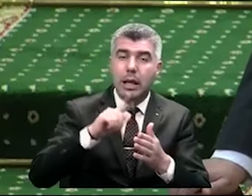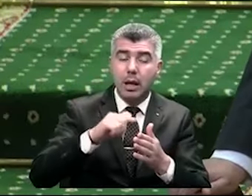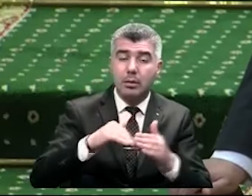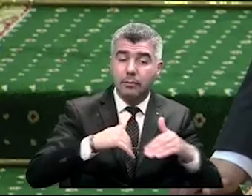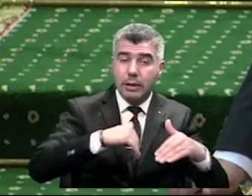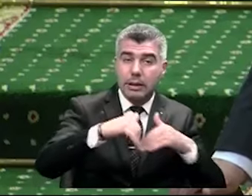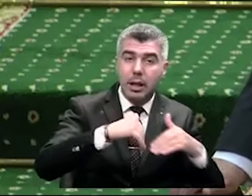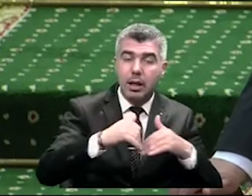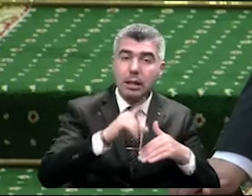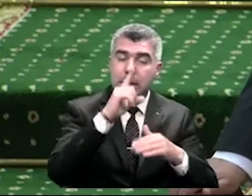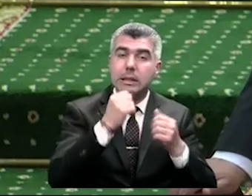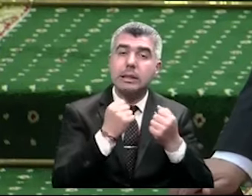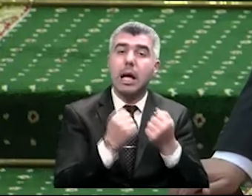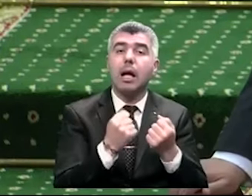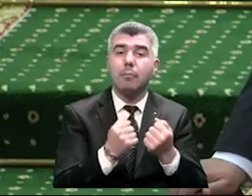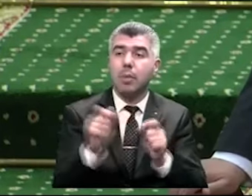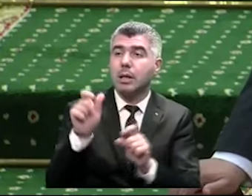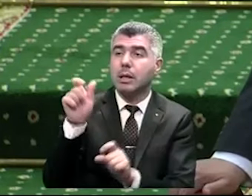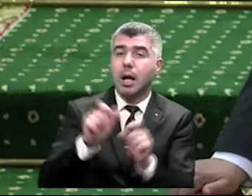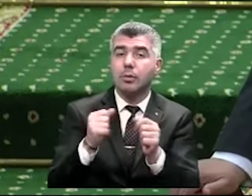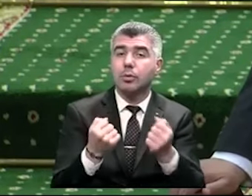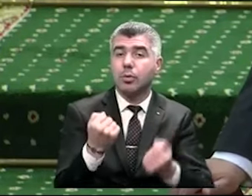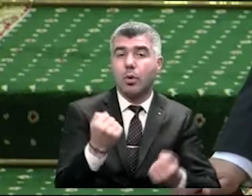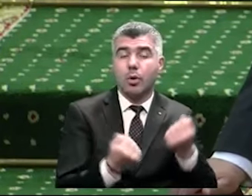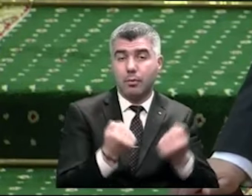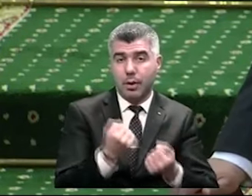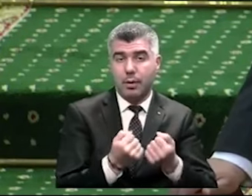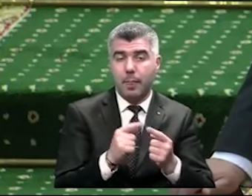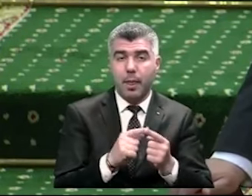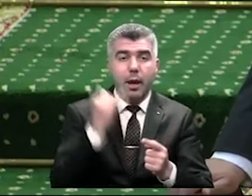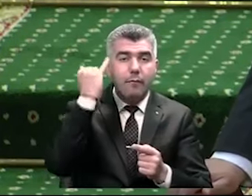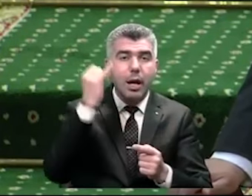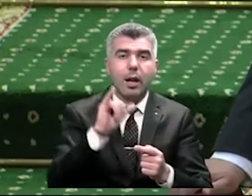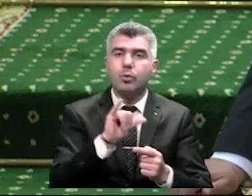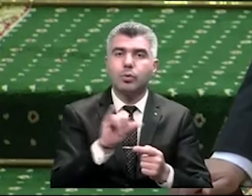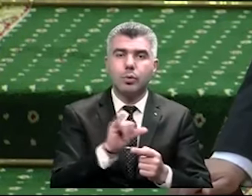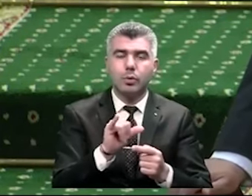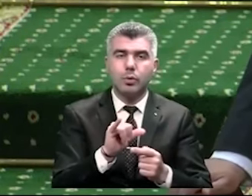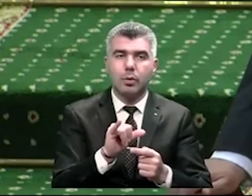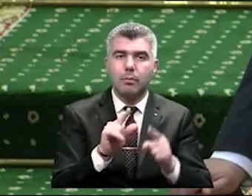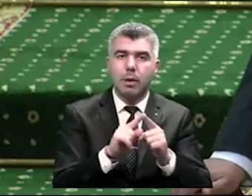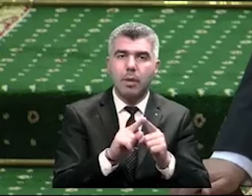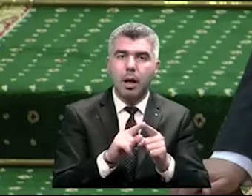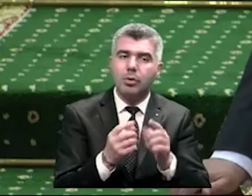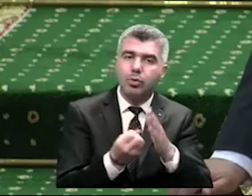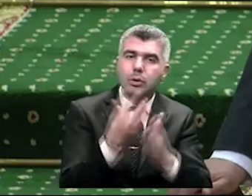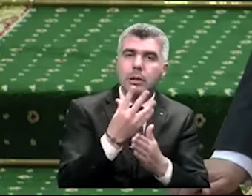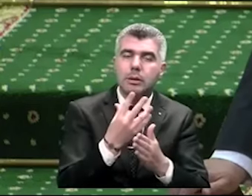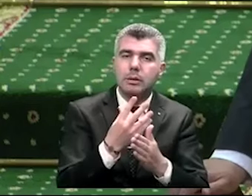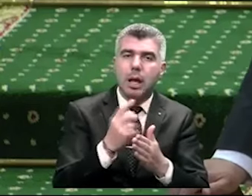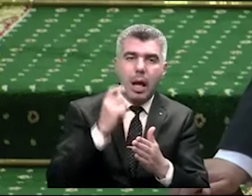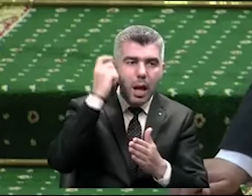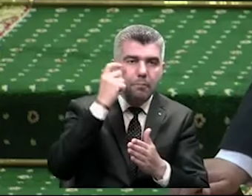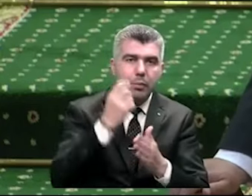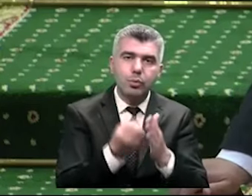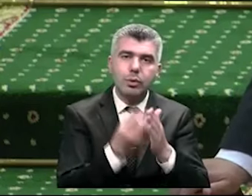يمكن تشكل خطوره بالنسبه للمواطنين وبالتالي ف الفكره الاساس وهو ان يكون هنالك مقاربه جديده اللي احنا تنشغل